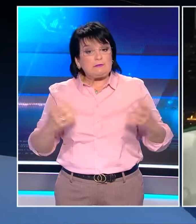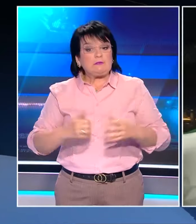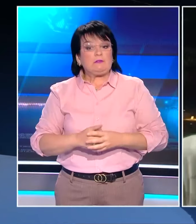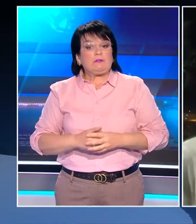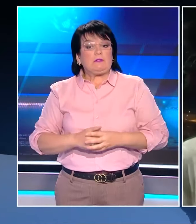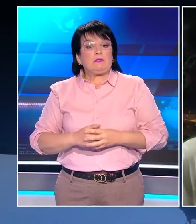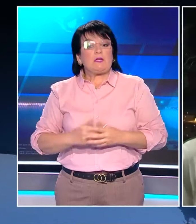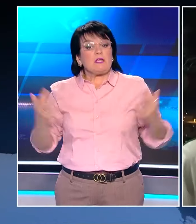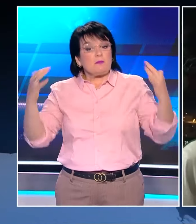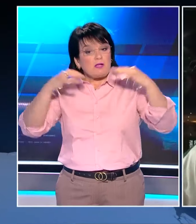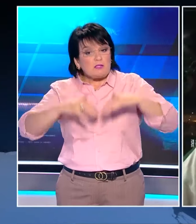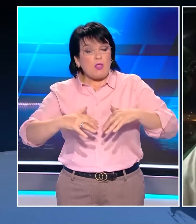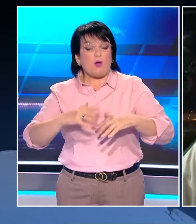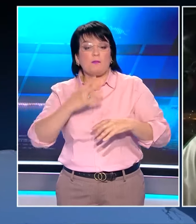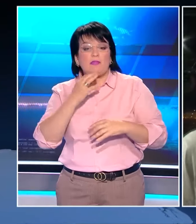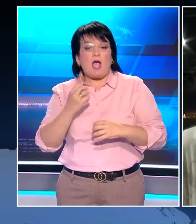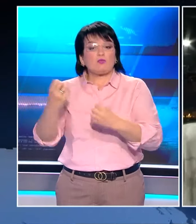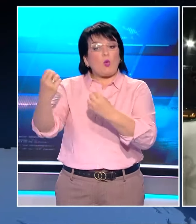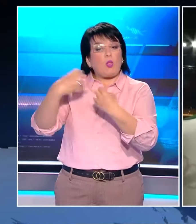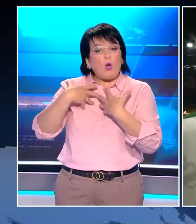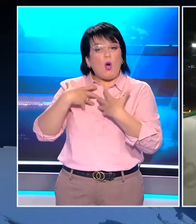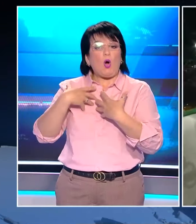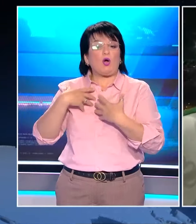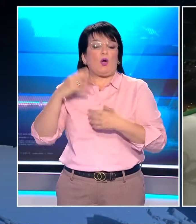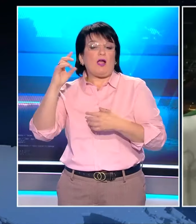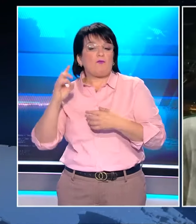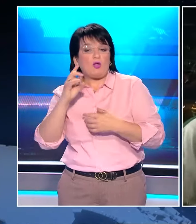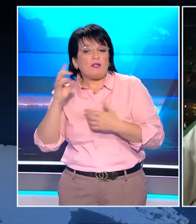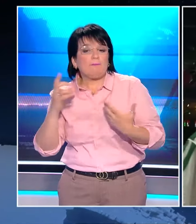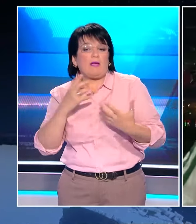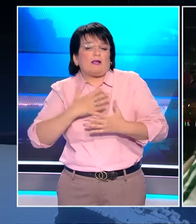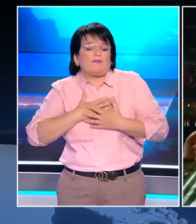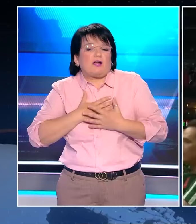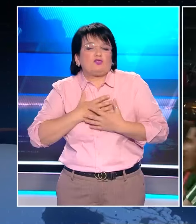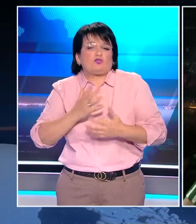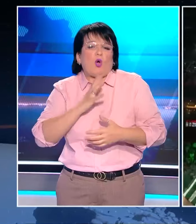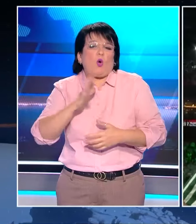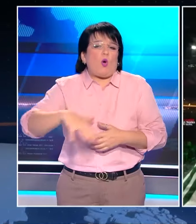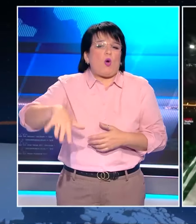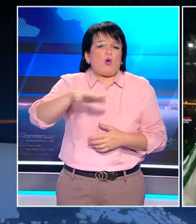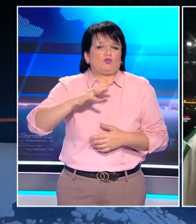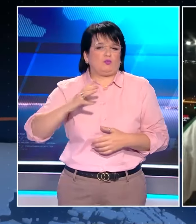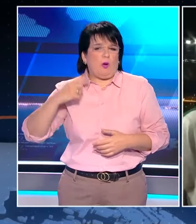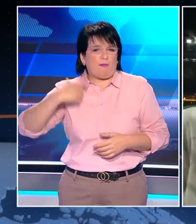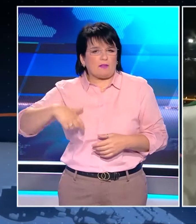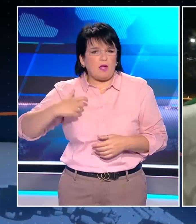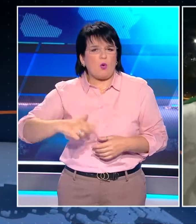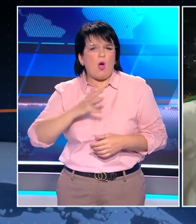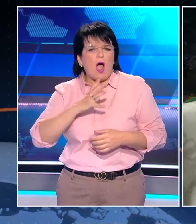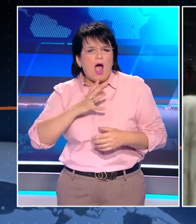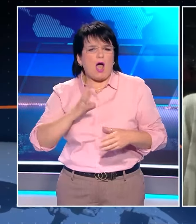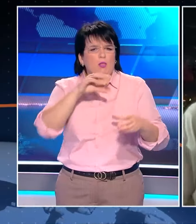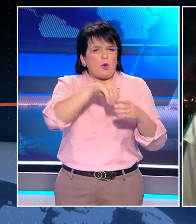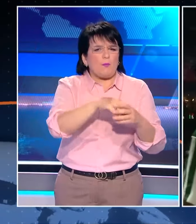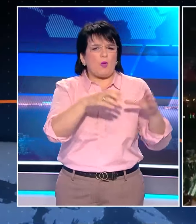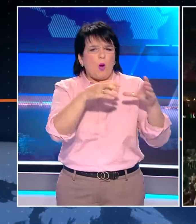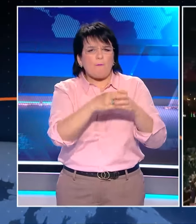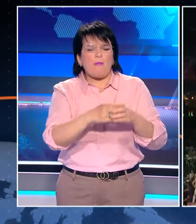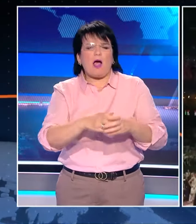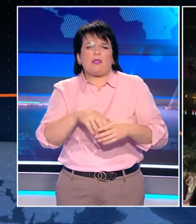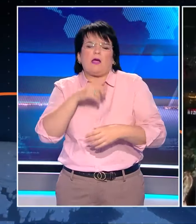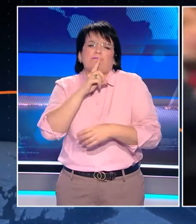Ευχαριστώ τον Θεό που είμαστε εδώ. Είμαστε πολύ ευλογημένοι. Ευχαριστώ τον κόσμο του Παναθηναϊκού. Όλους τους ανθρώπους που είναι στην ομάδα.